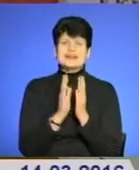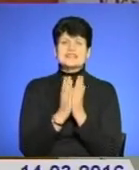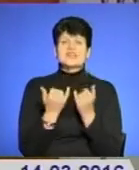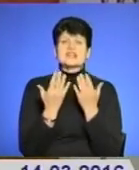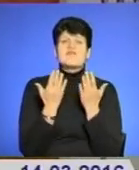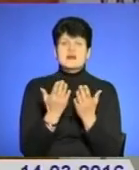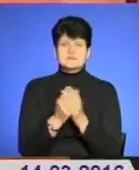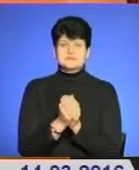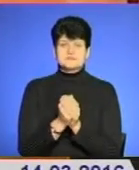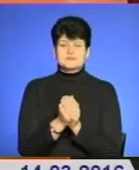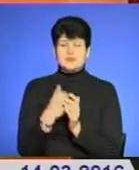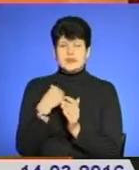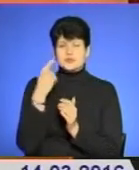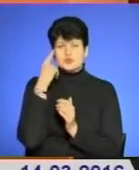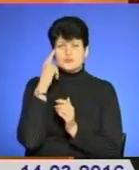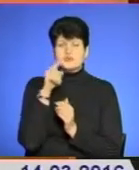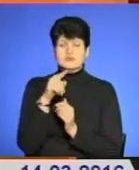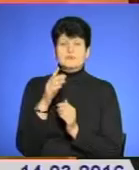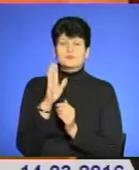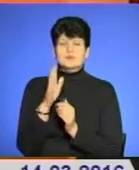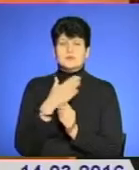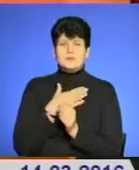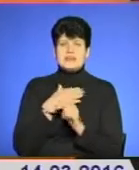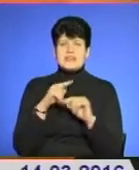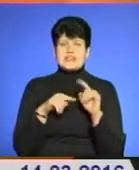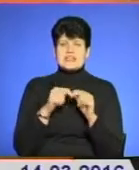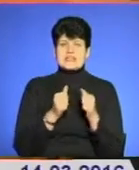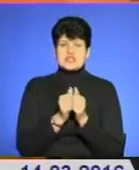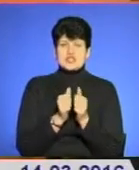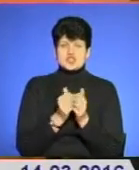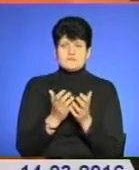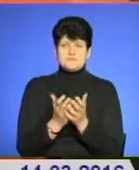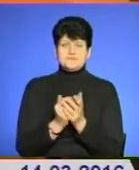нині? Ну, я думаю, що вона для мене, ми будемо говорити, найрідніша,